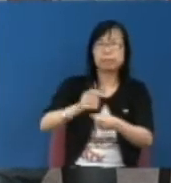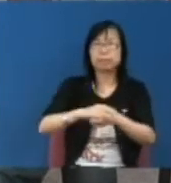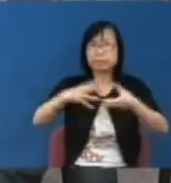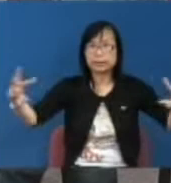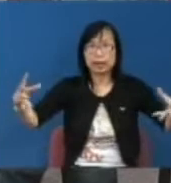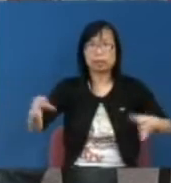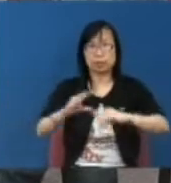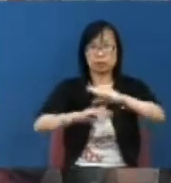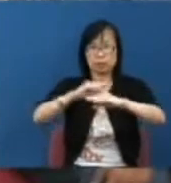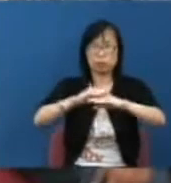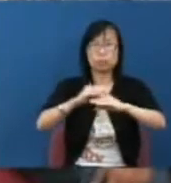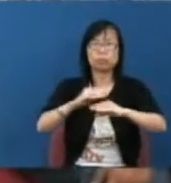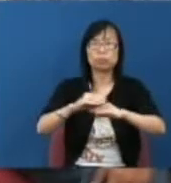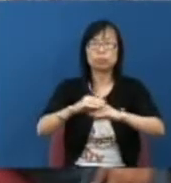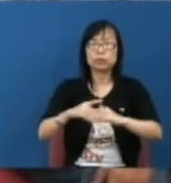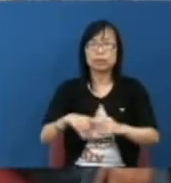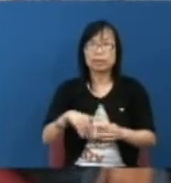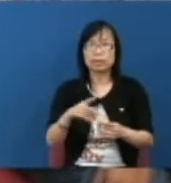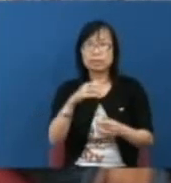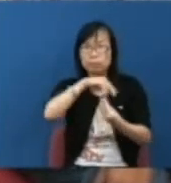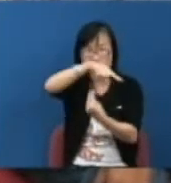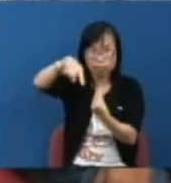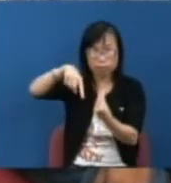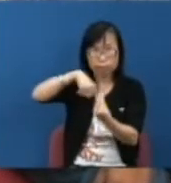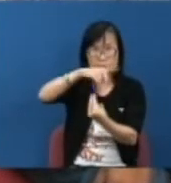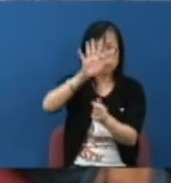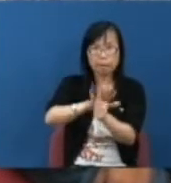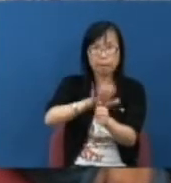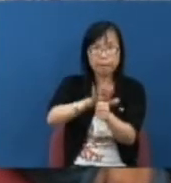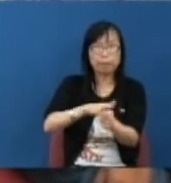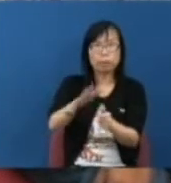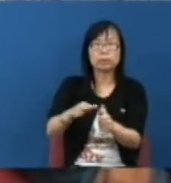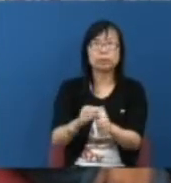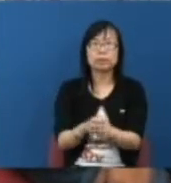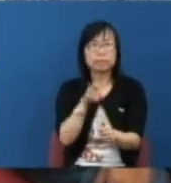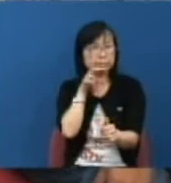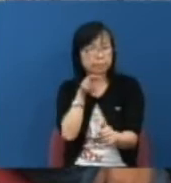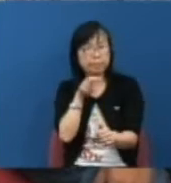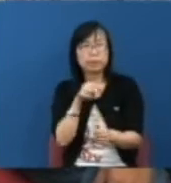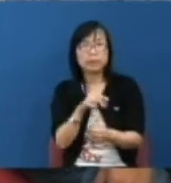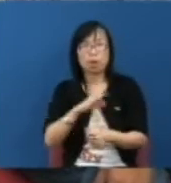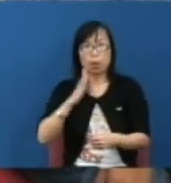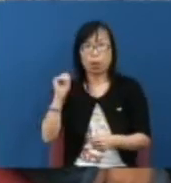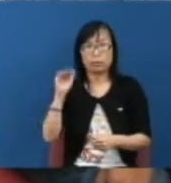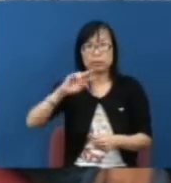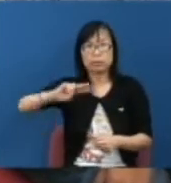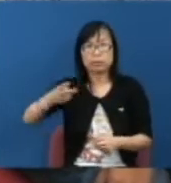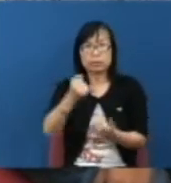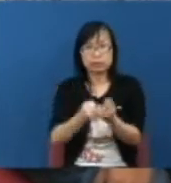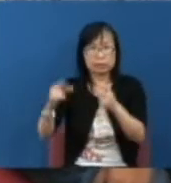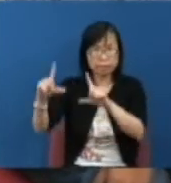建築嘅樓面，而係從一些環保的即係項目嚟睇咧，即係可以改善到生活，